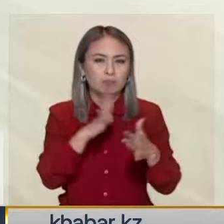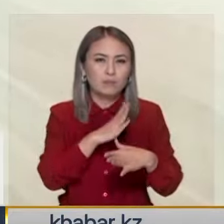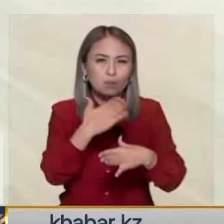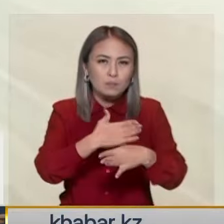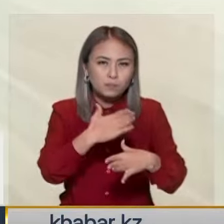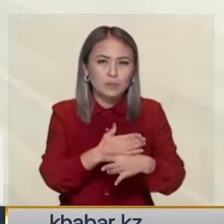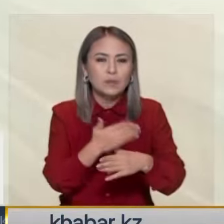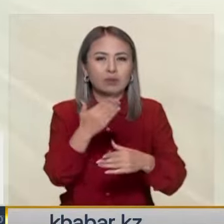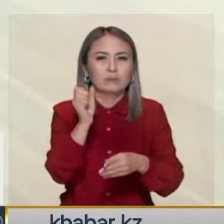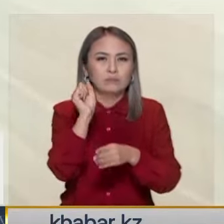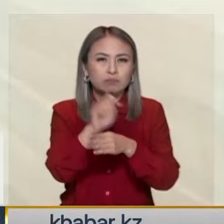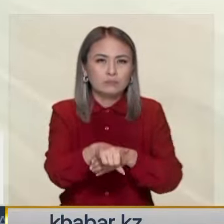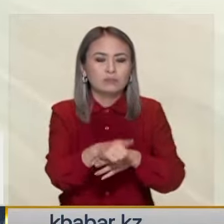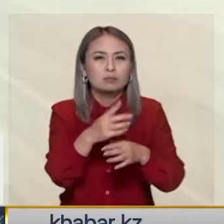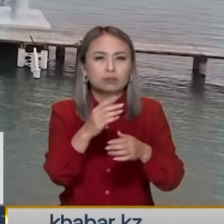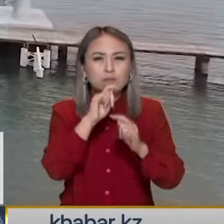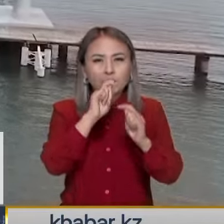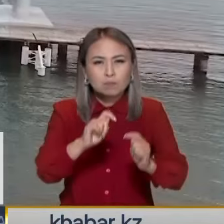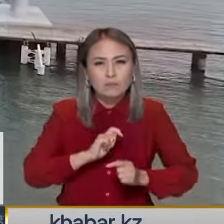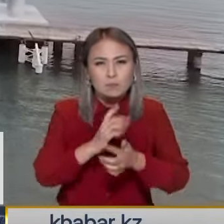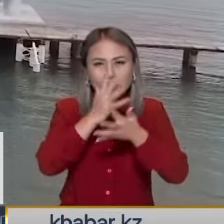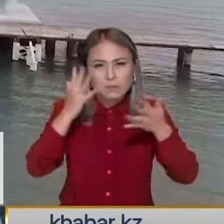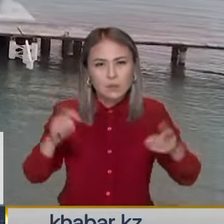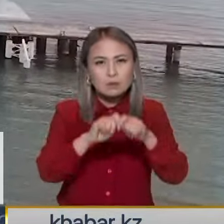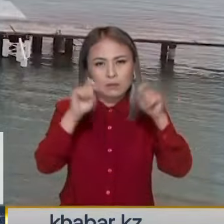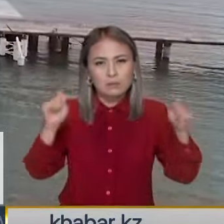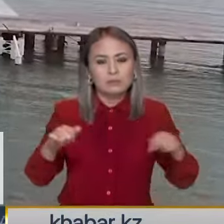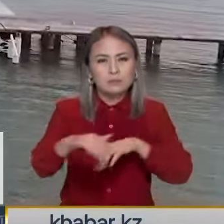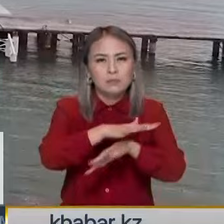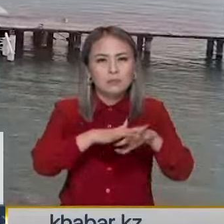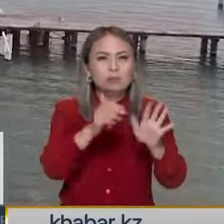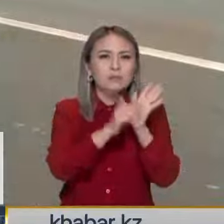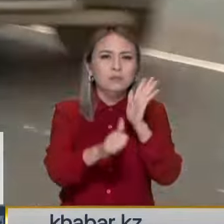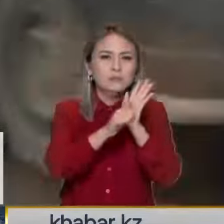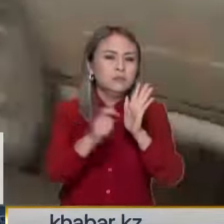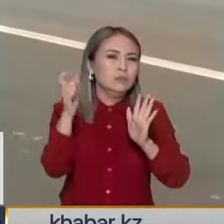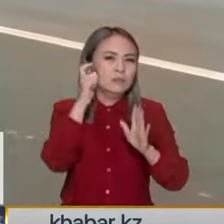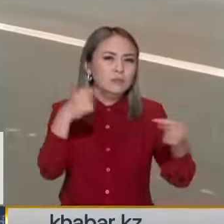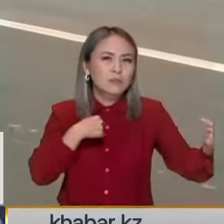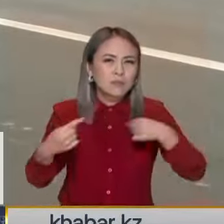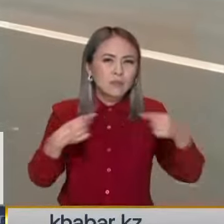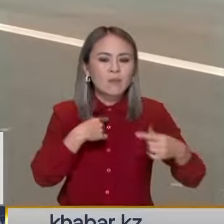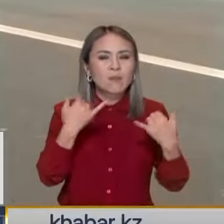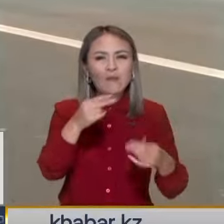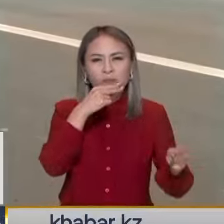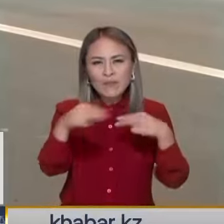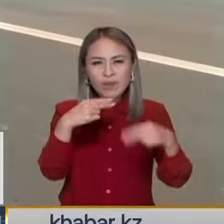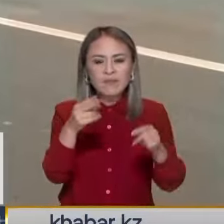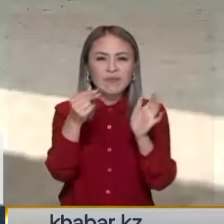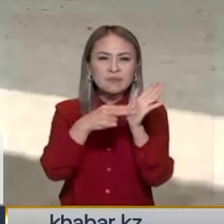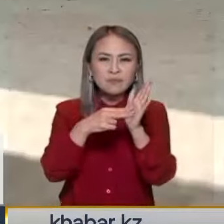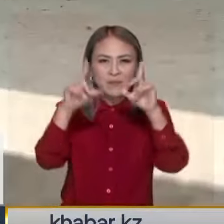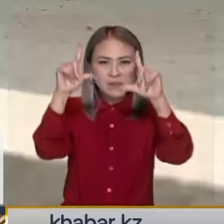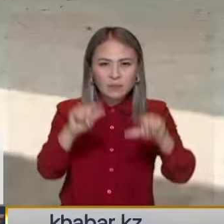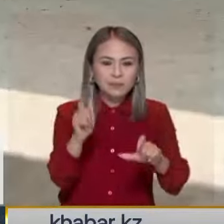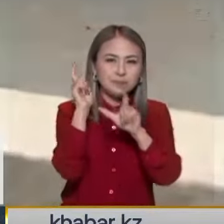бізге. Бізге осында үлкен сыйлық жасады. Көпір ашылды. Халық 60 жыл тартқан бейнеттен құтылды. Енді азық-түлік пен тауар бағасы төмендеп,